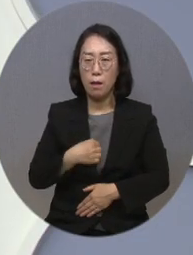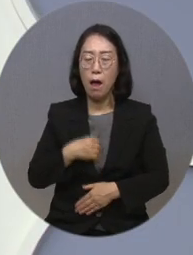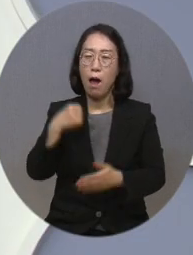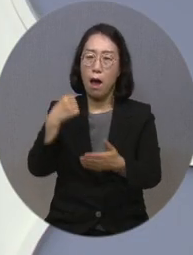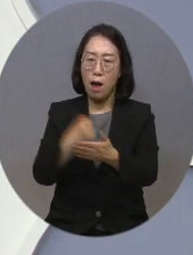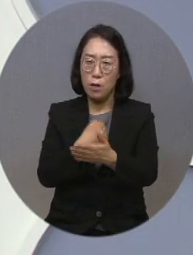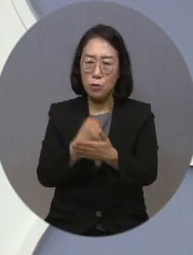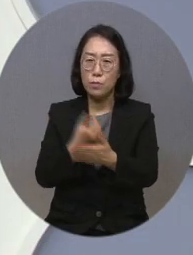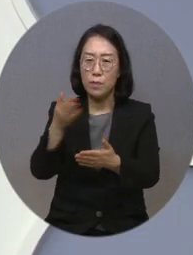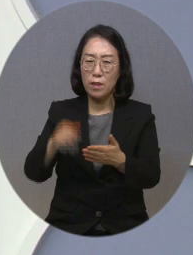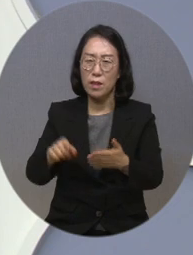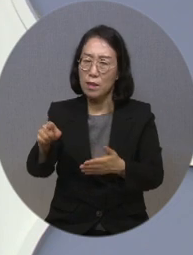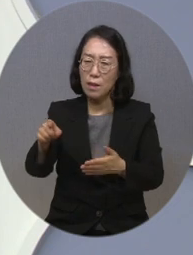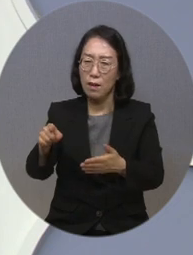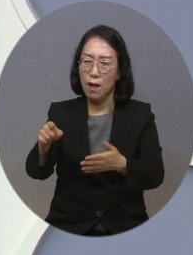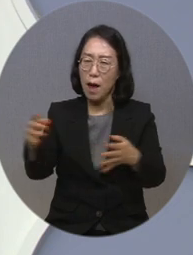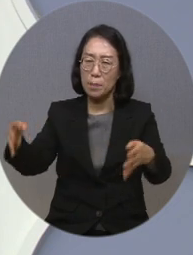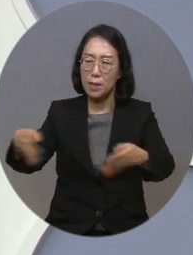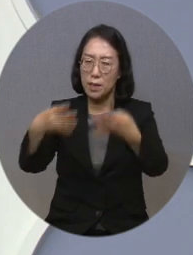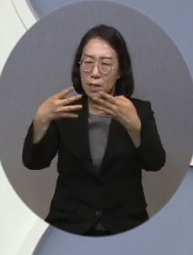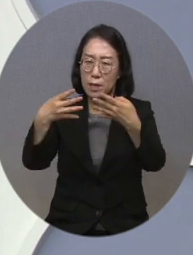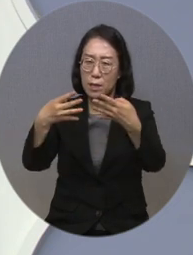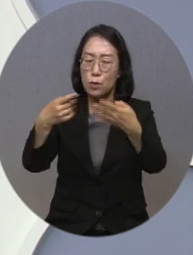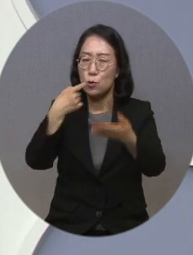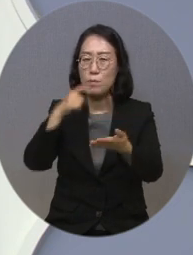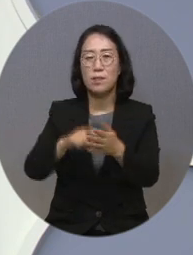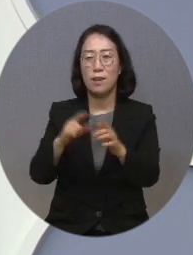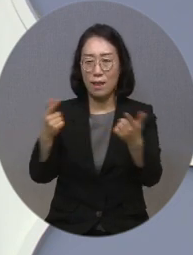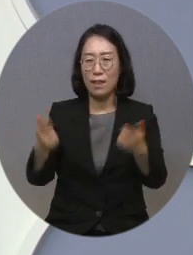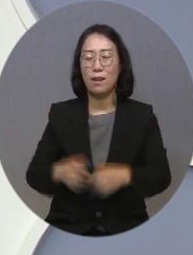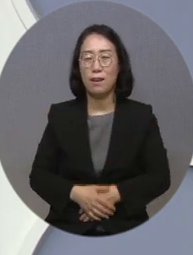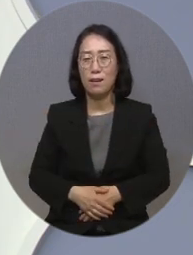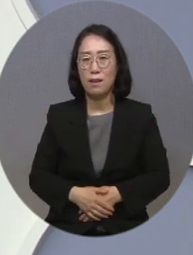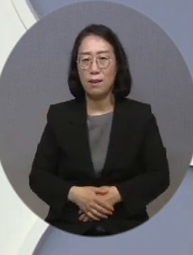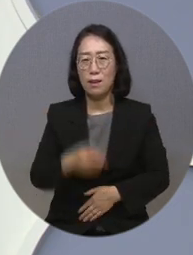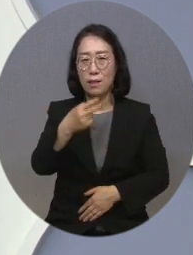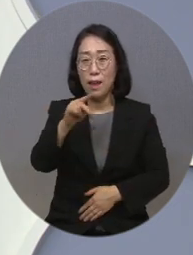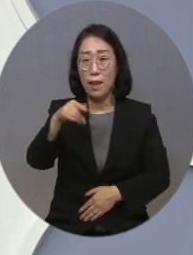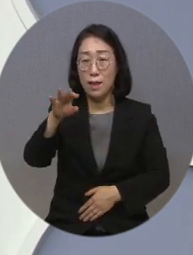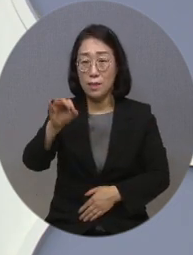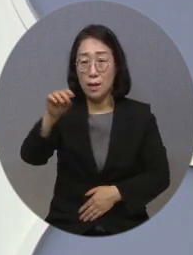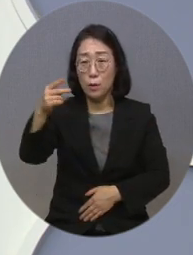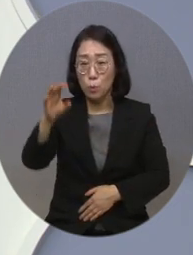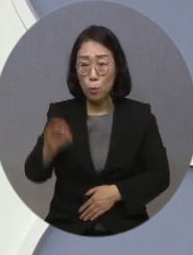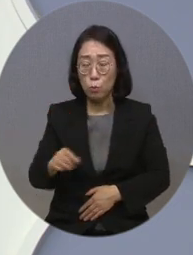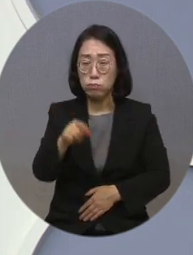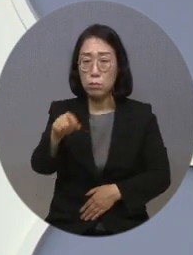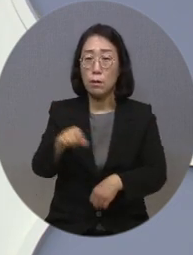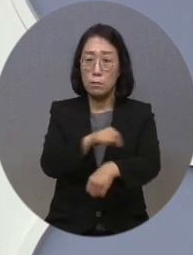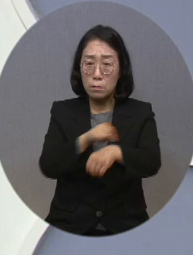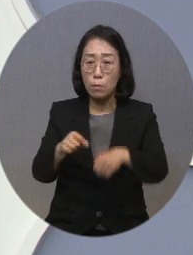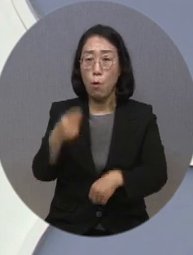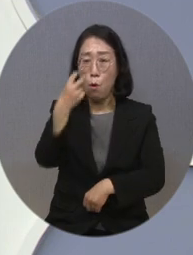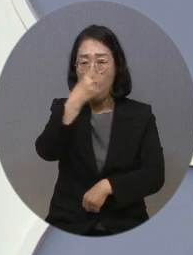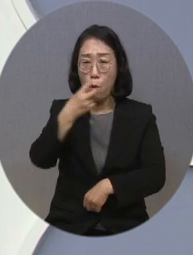보기에는 합의가 잘 안 맞을 것 같아요. 그러니까 대장동 의혹에 대해서는 국민들이 특검에서